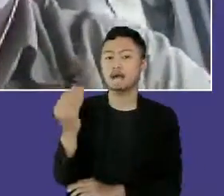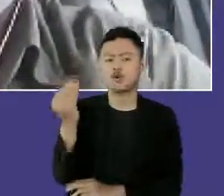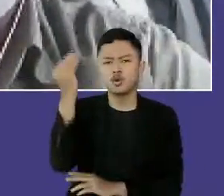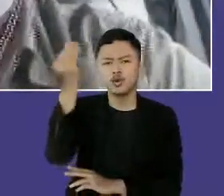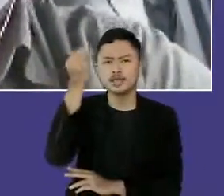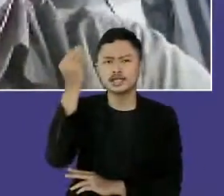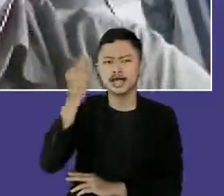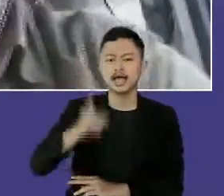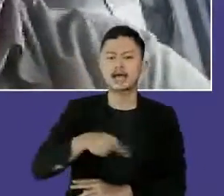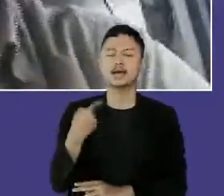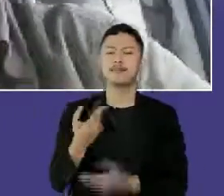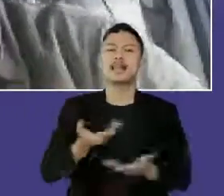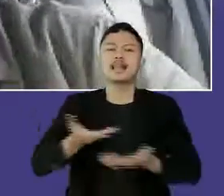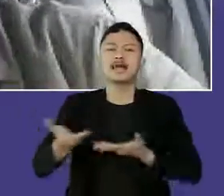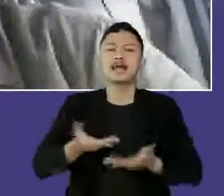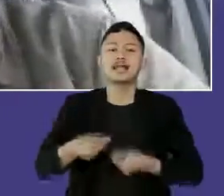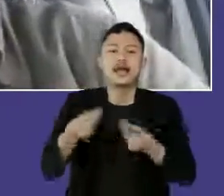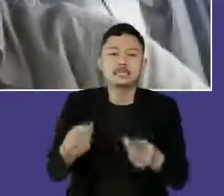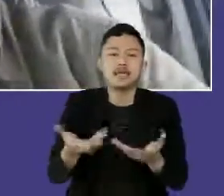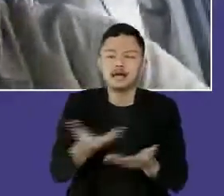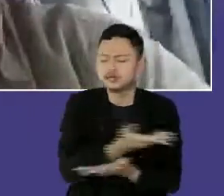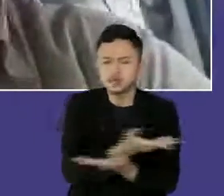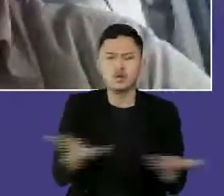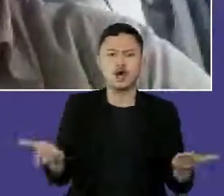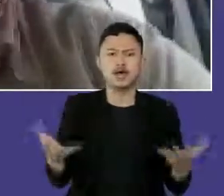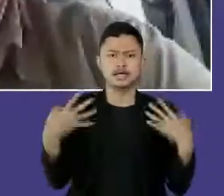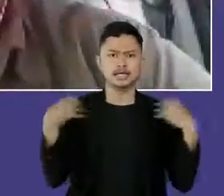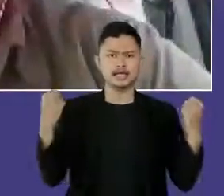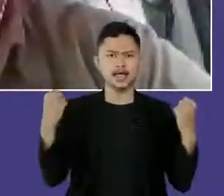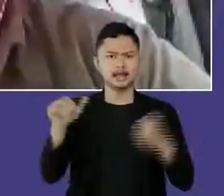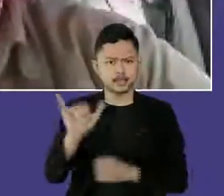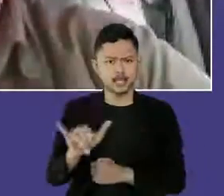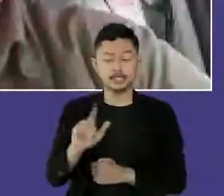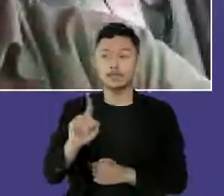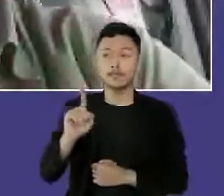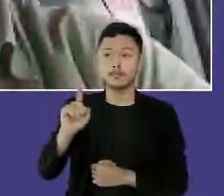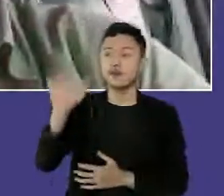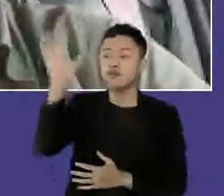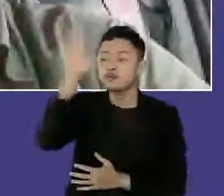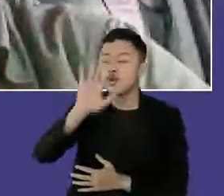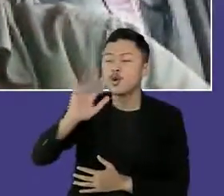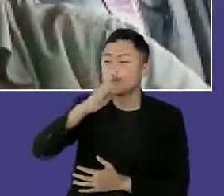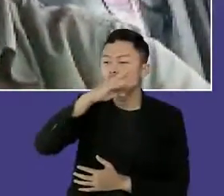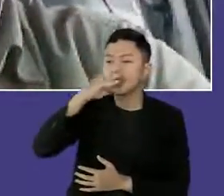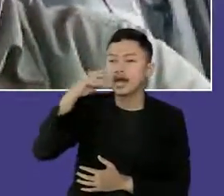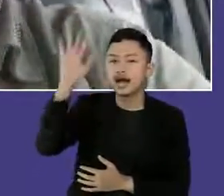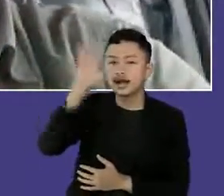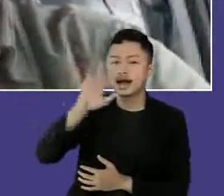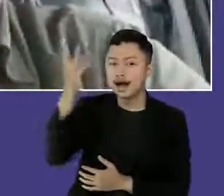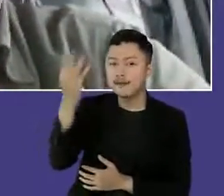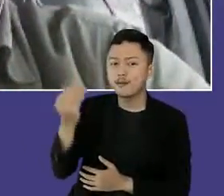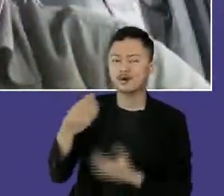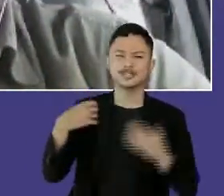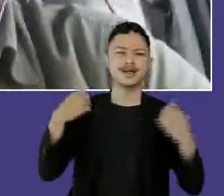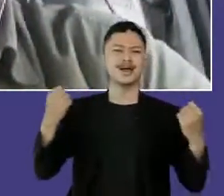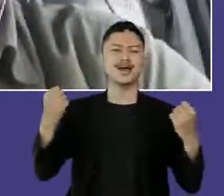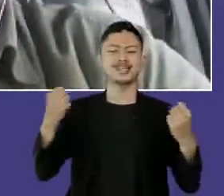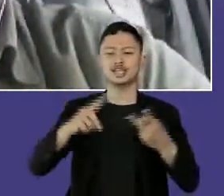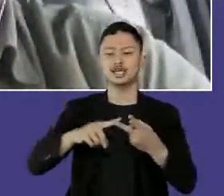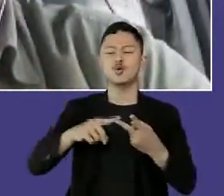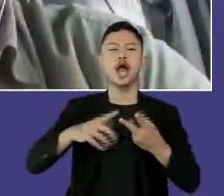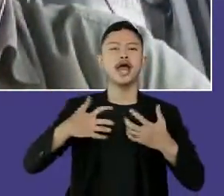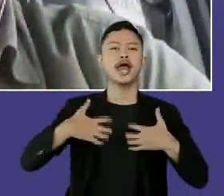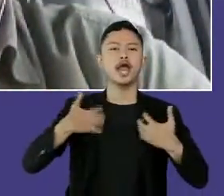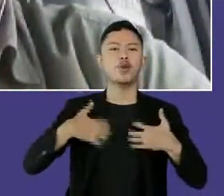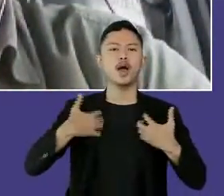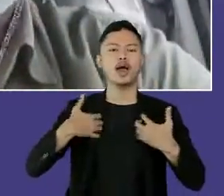bisa menawarkan itu semuanya. Sehat pasti, karena udaranya di desa sangat bagus. Biodiversity yang ada